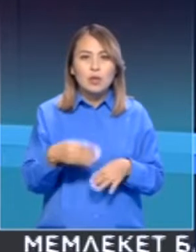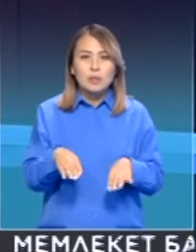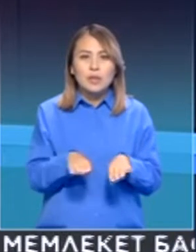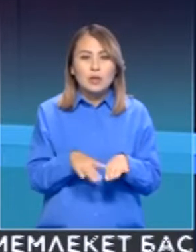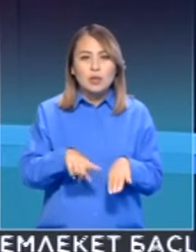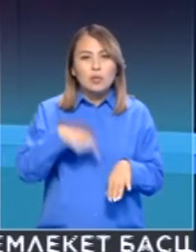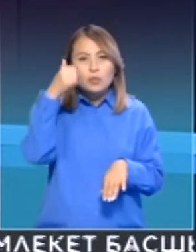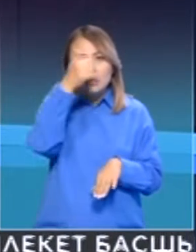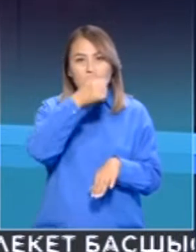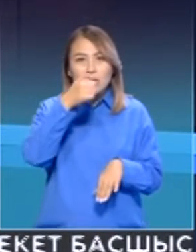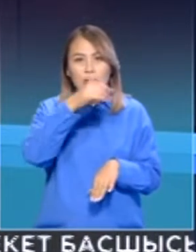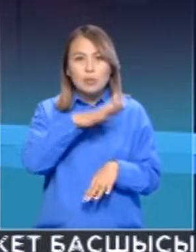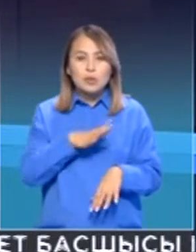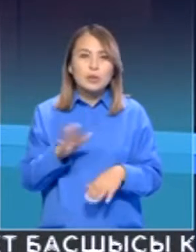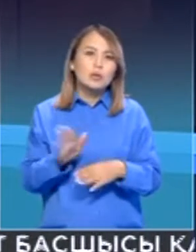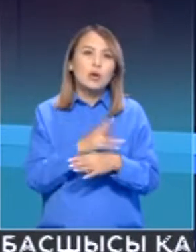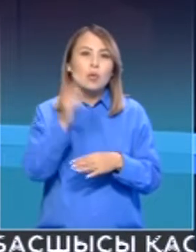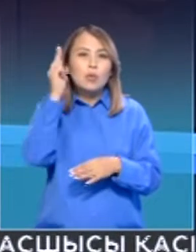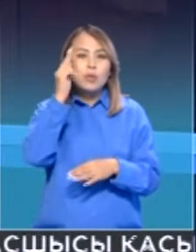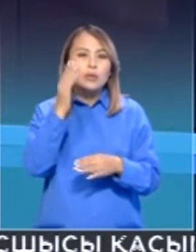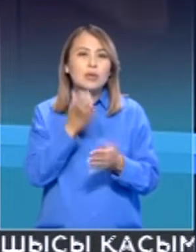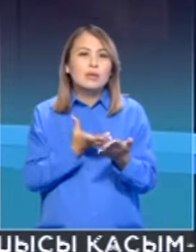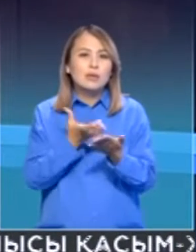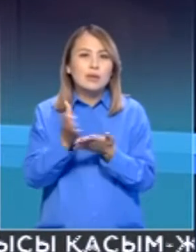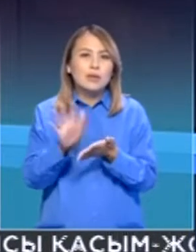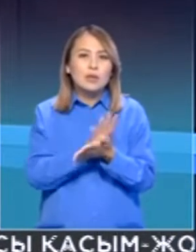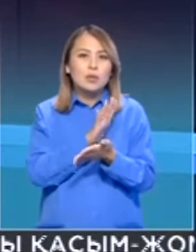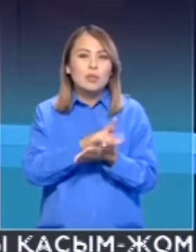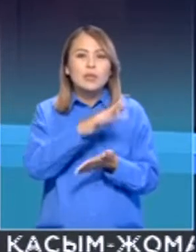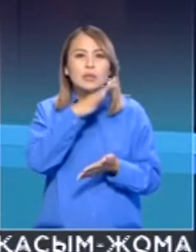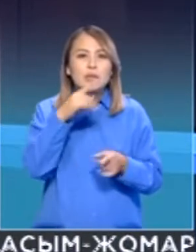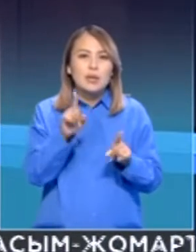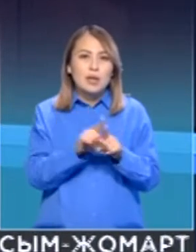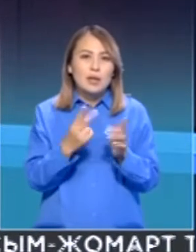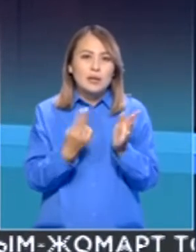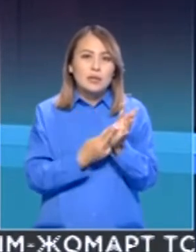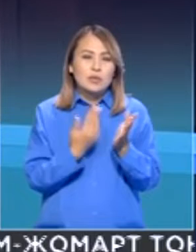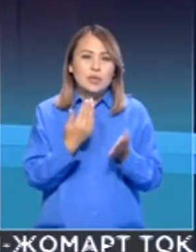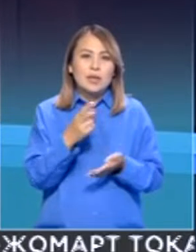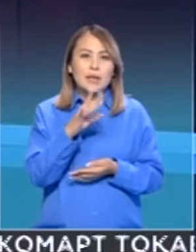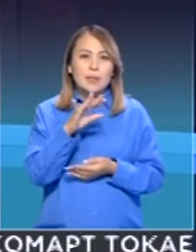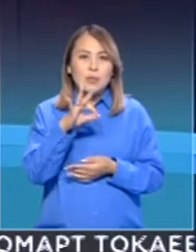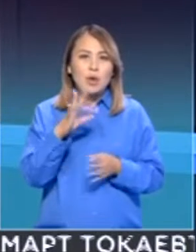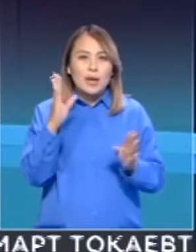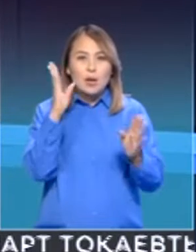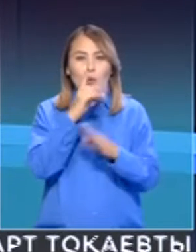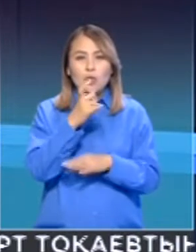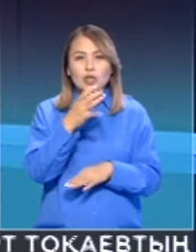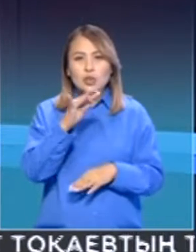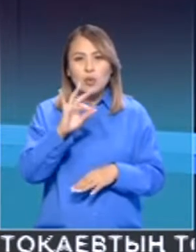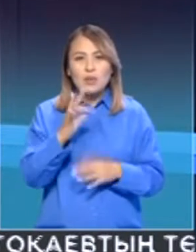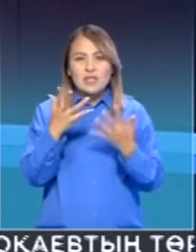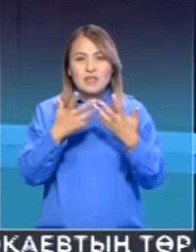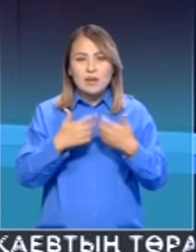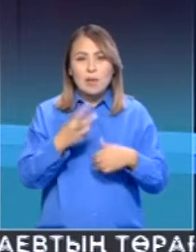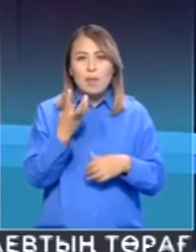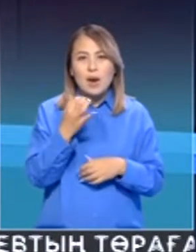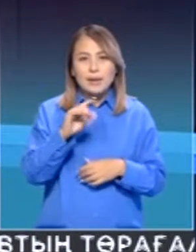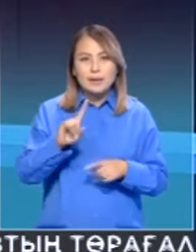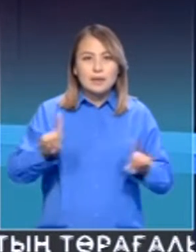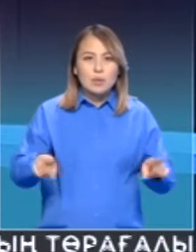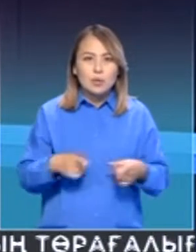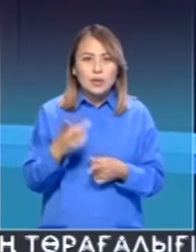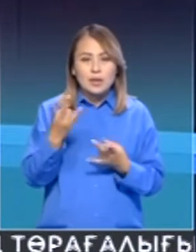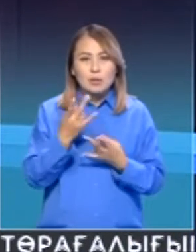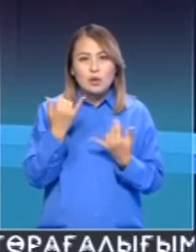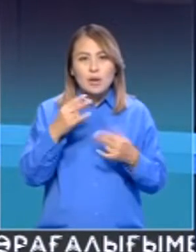ниетті. Оған биыл осы салаға бөлінген жоғары оқу орындарындағы гранттың көптігі де дәлел. Әсіресе крипто экожүйе, цифрлық майнинг саласын